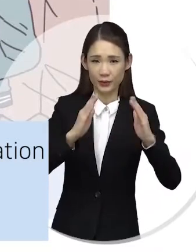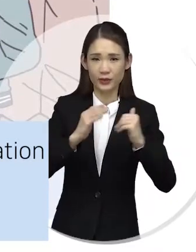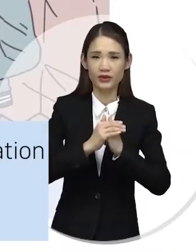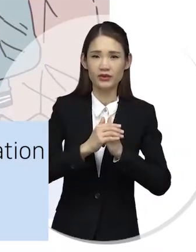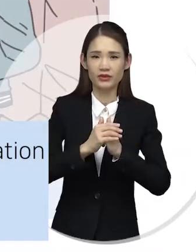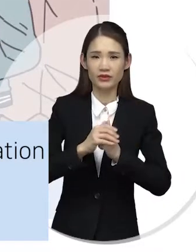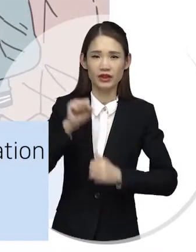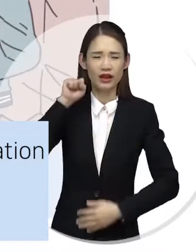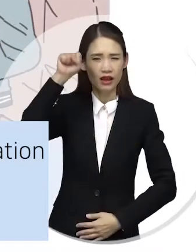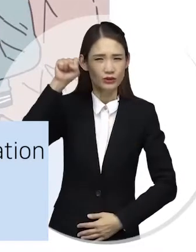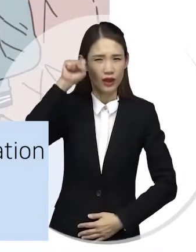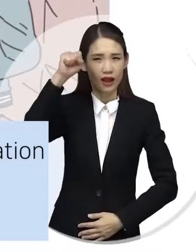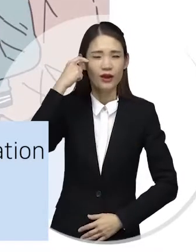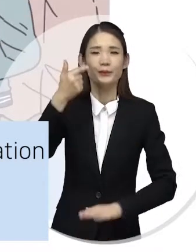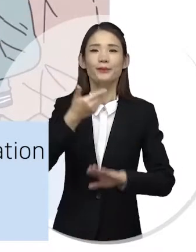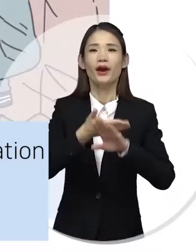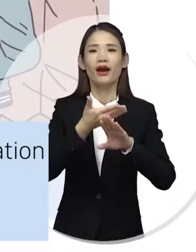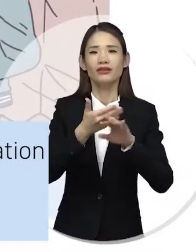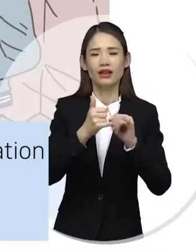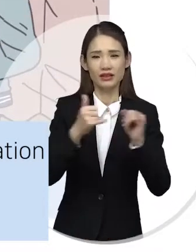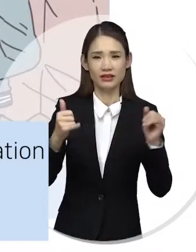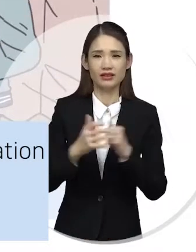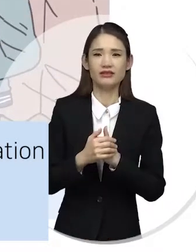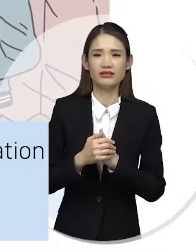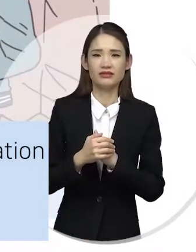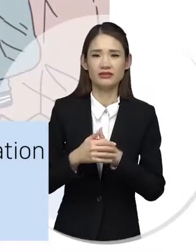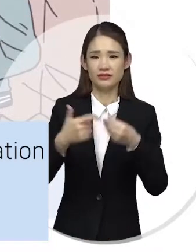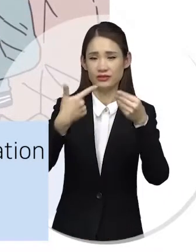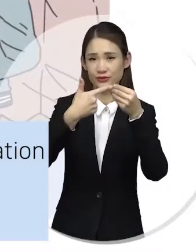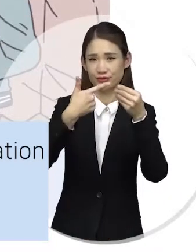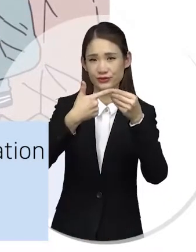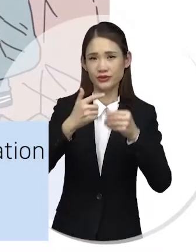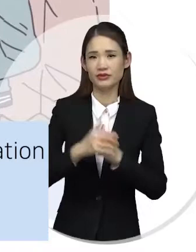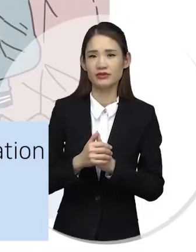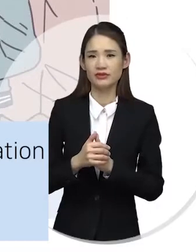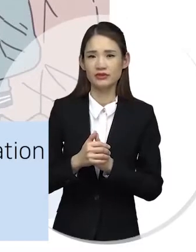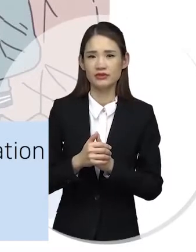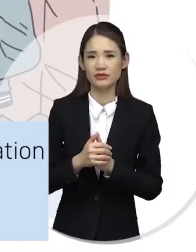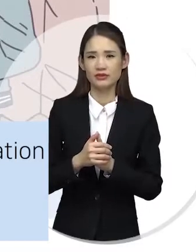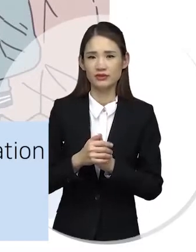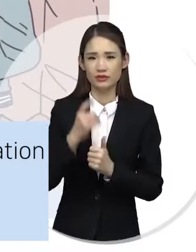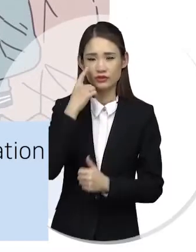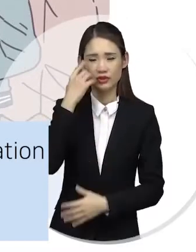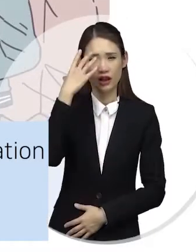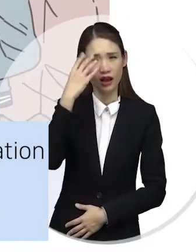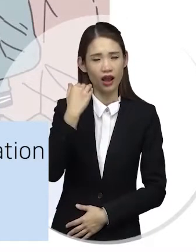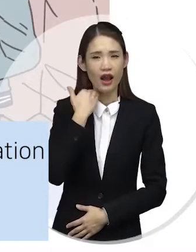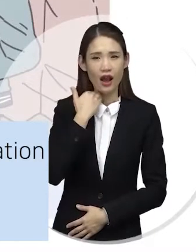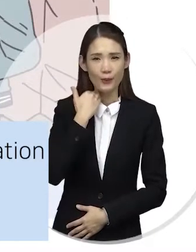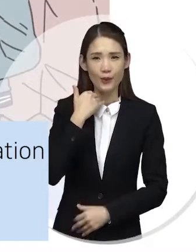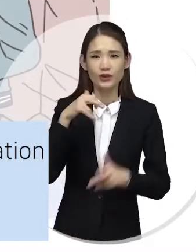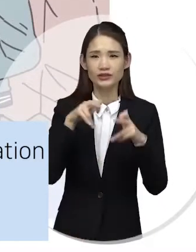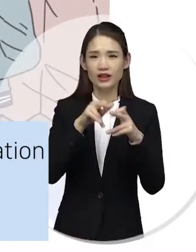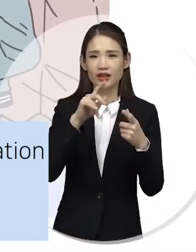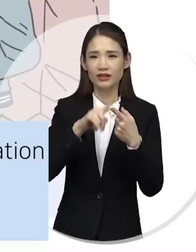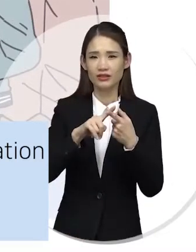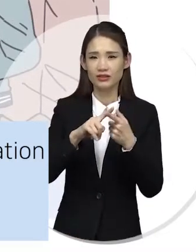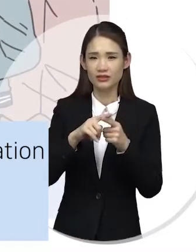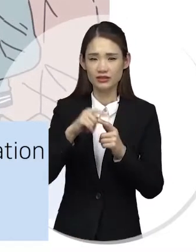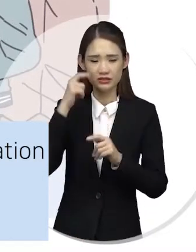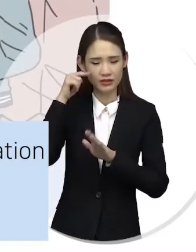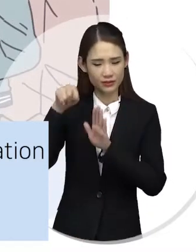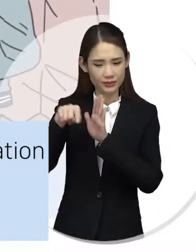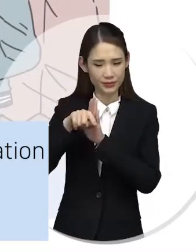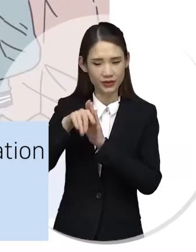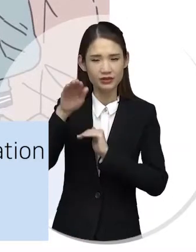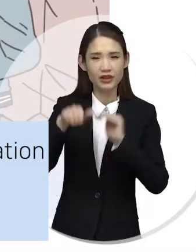것을 시위까지 하면서 반대하는 사람들. 6번. 눈에 잘 보이지 않는 장애에 대해 편협한